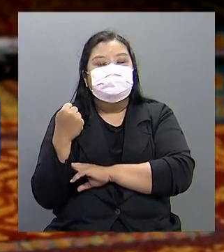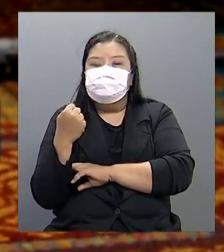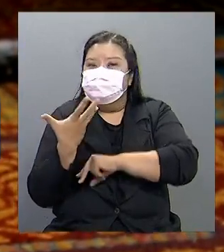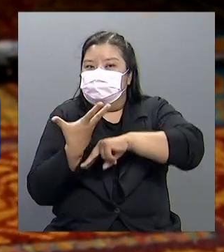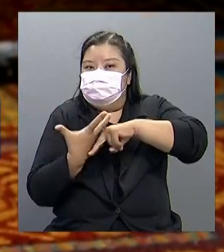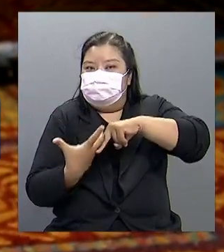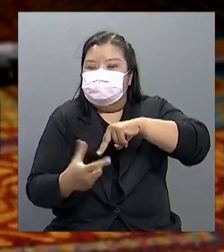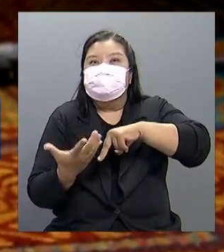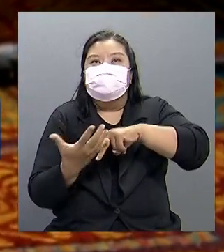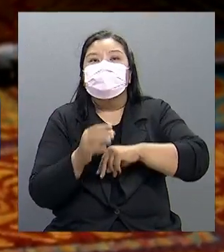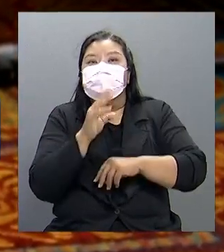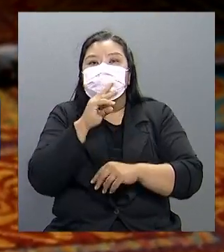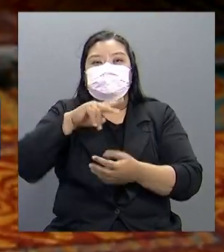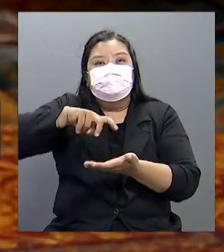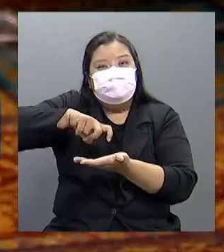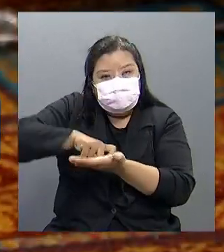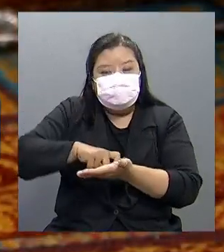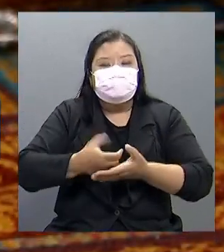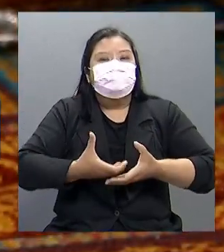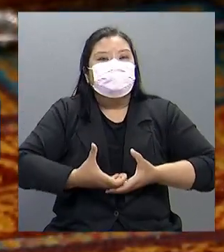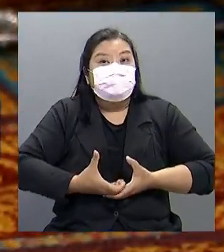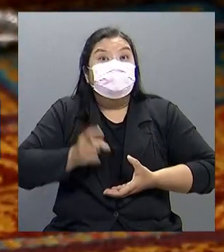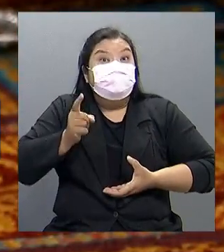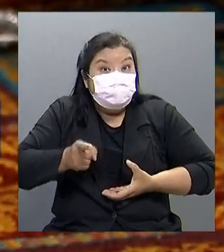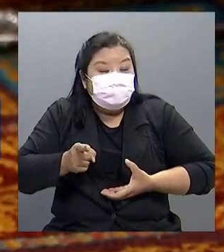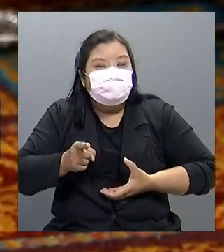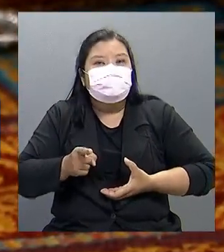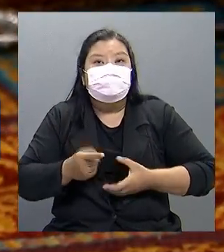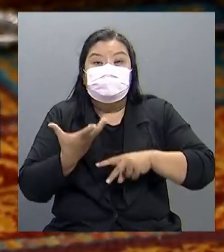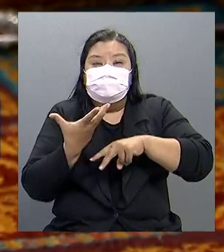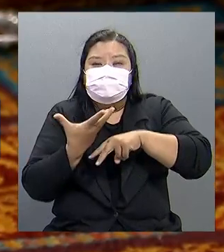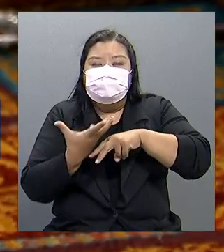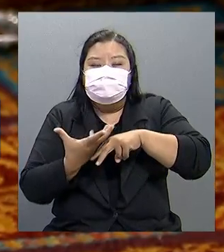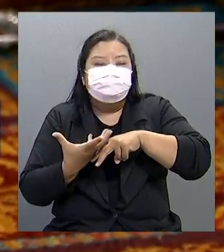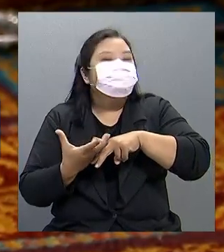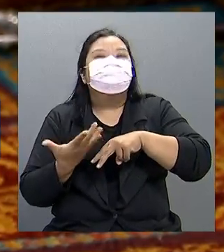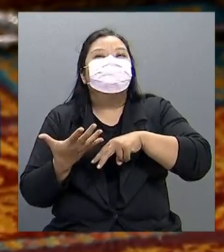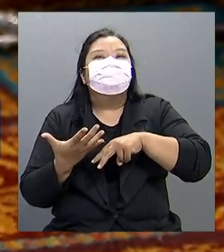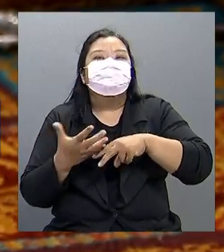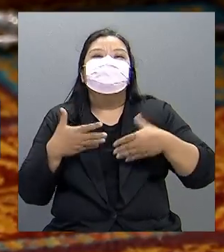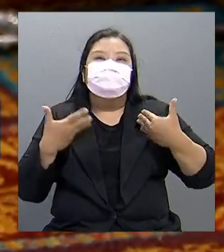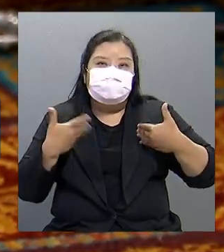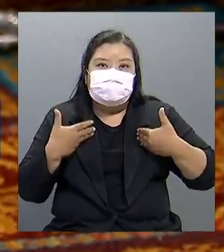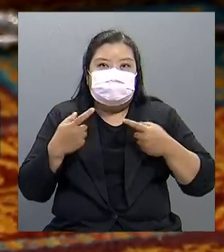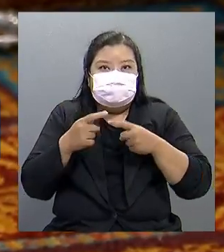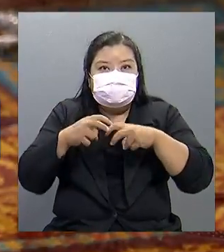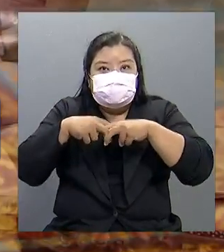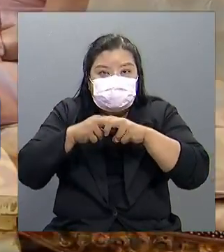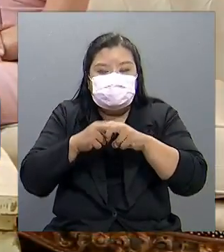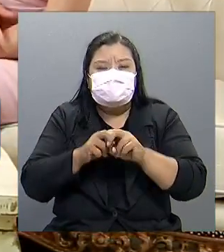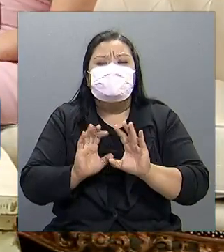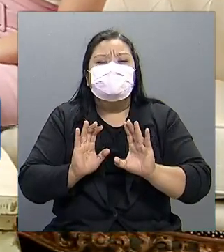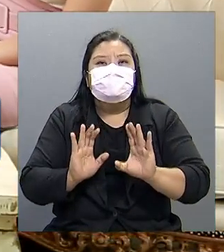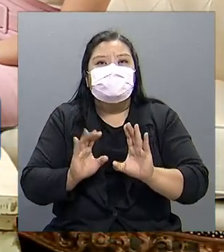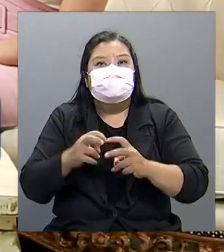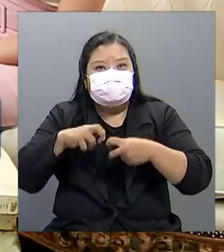พียบหรือนั่งขาดสมาธิจริง ๆ อาการปวดมันก็จะลดลงข้อเข่าที่จะต้องรับแรงก็จะรับน้อยลงโอกาสเสื่อมก็จะลดลงด้ว